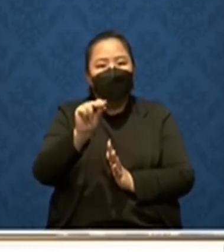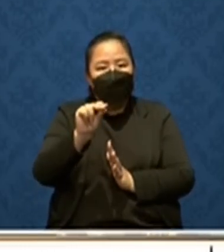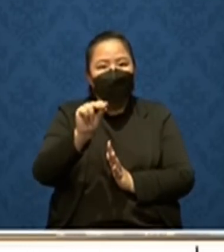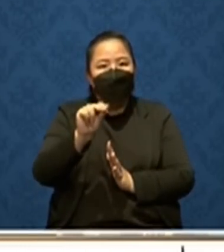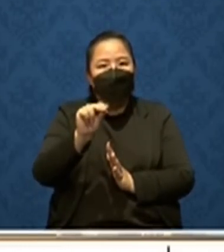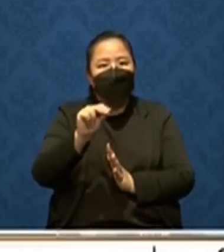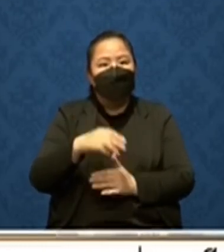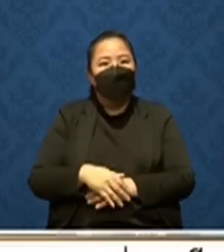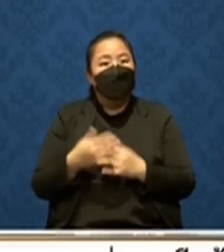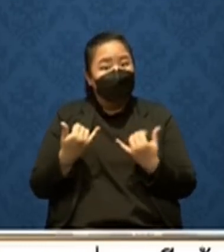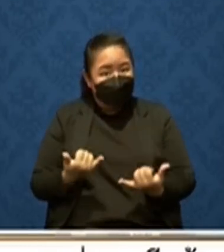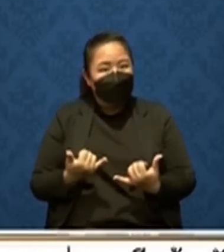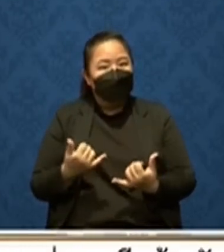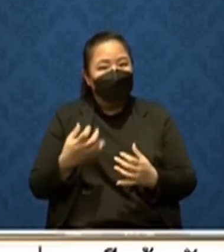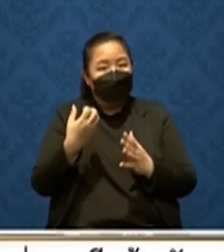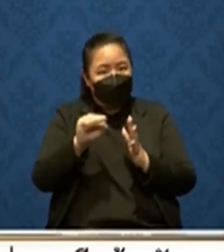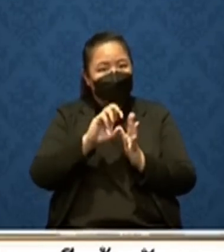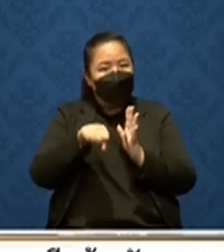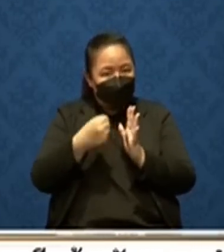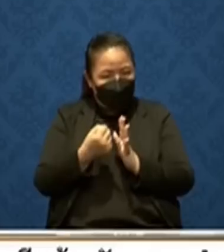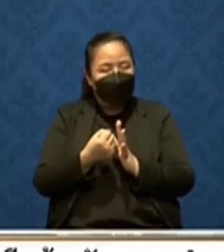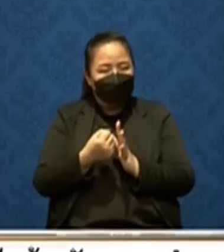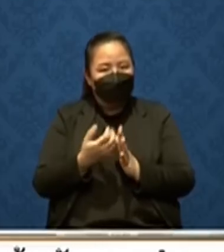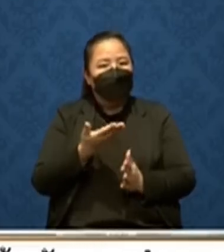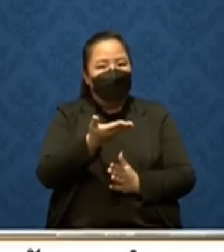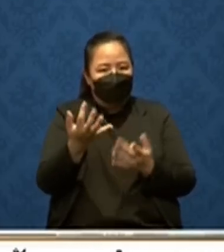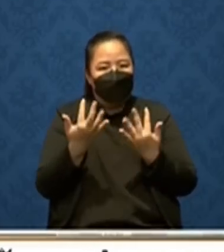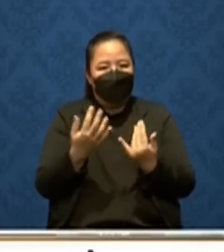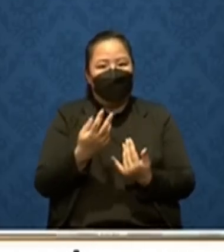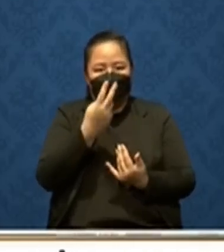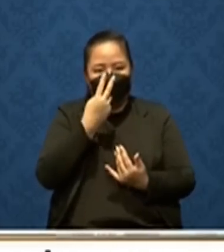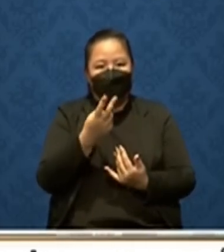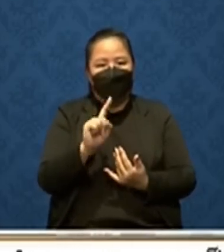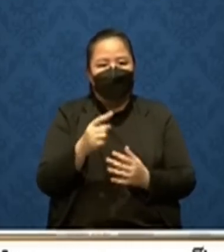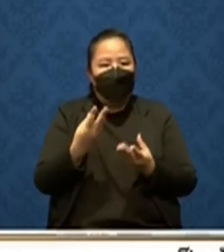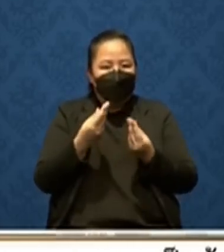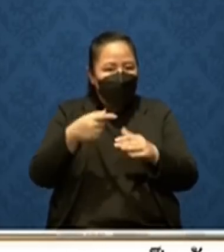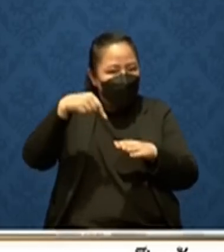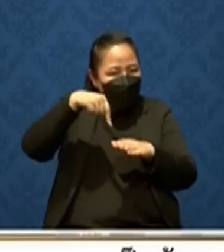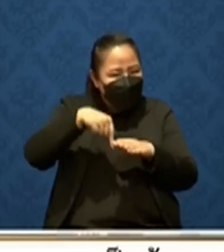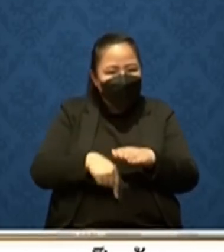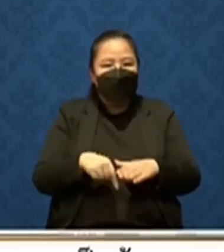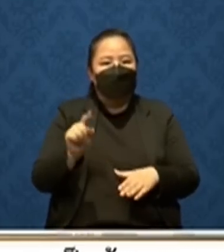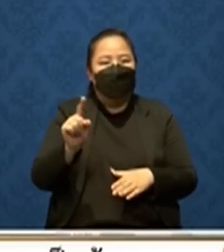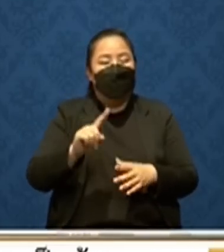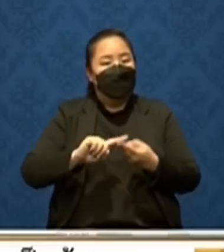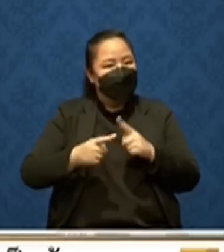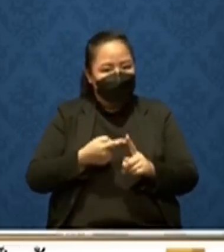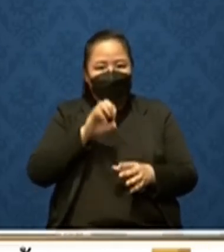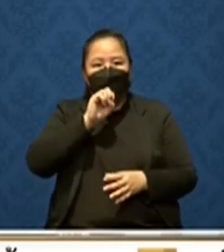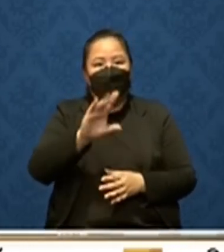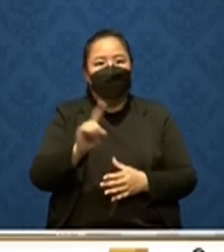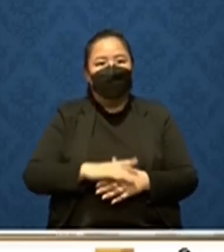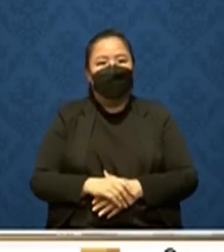ครับมีโปรติดตามท่านจะเห็นความลึกและความละเอียดที่เพื่อนสมาชิกจะบอกกล่าว